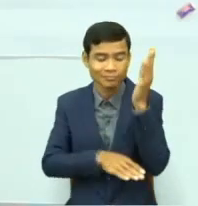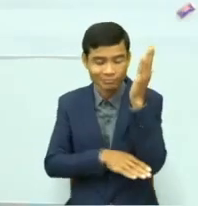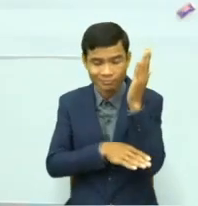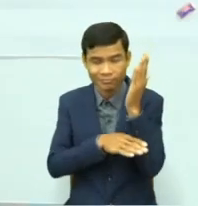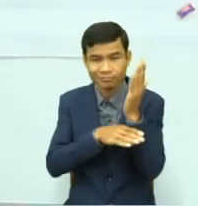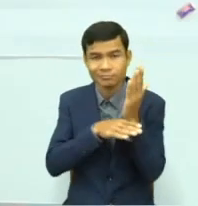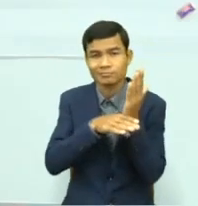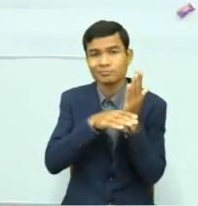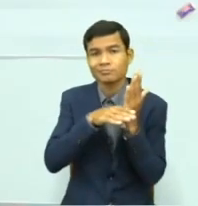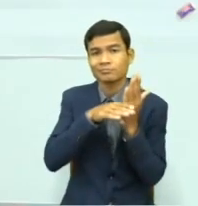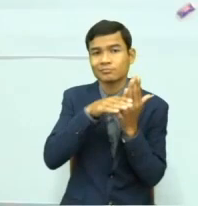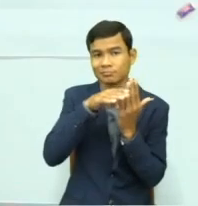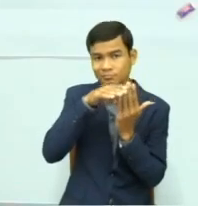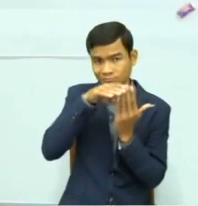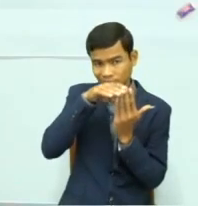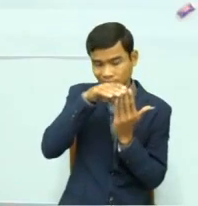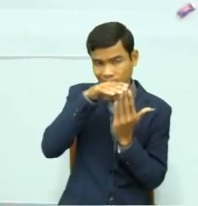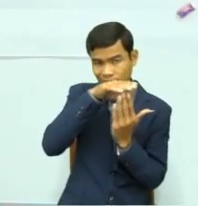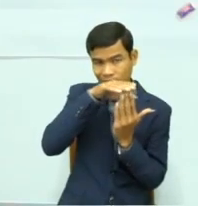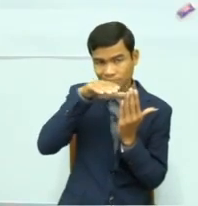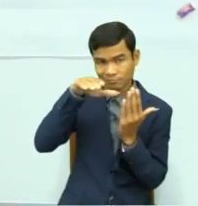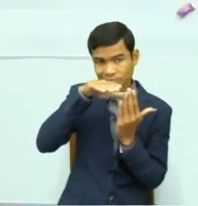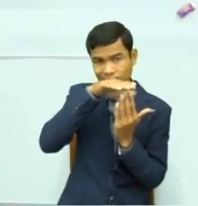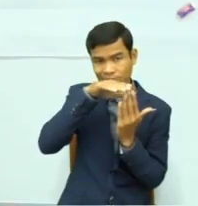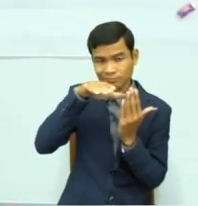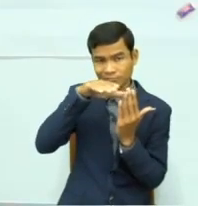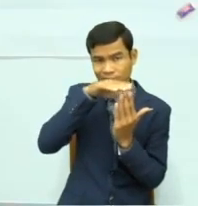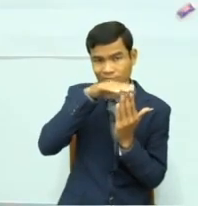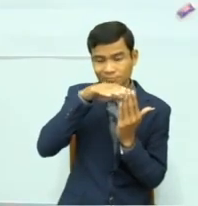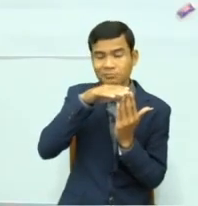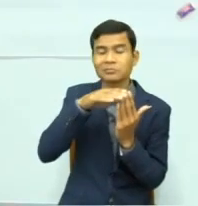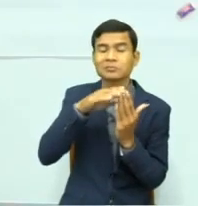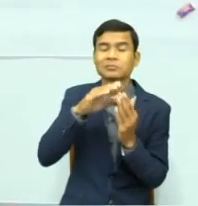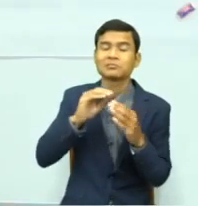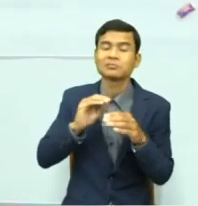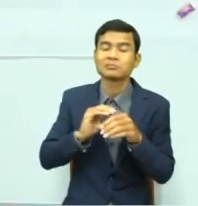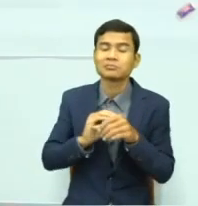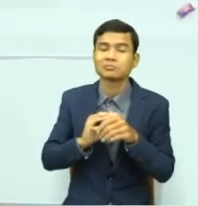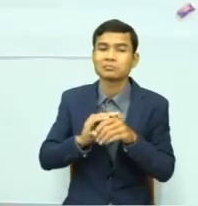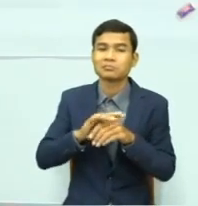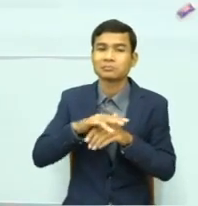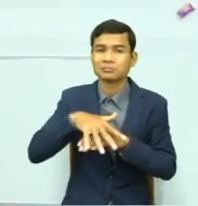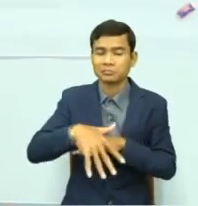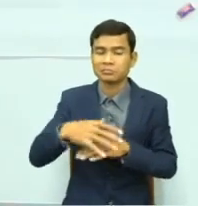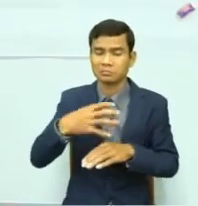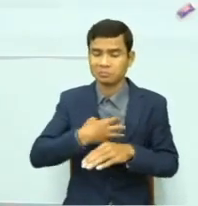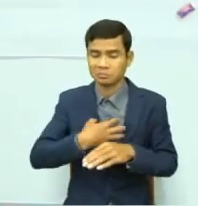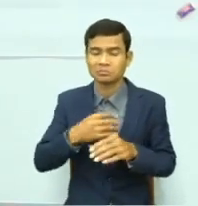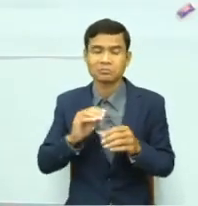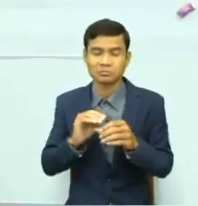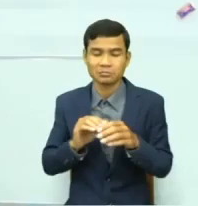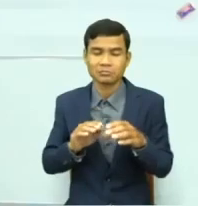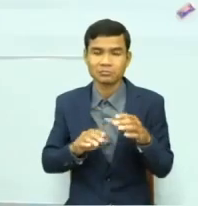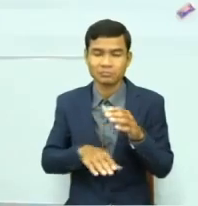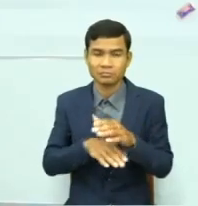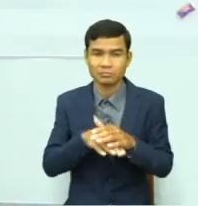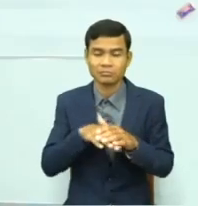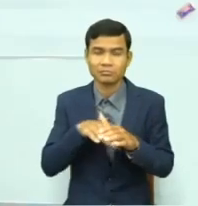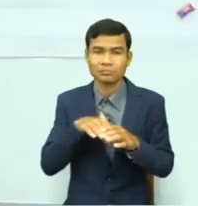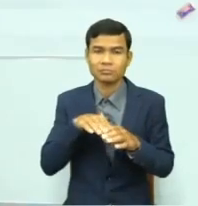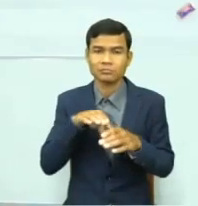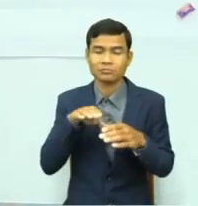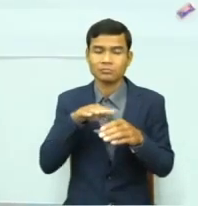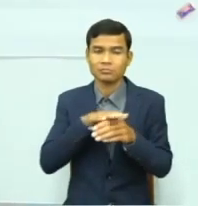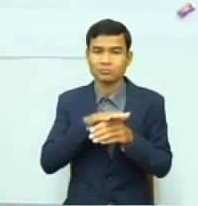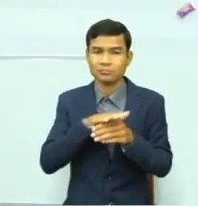miền này thà bình chà bình cứ rồi có chóng chàng hì chà miền này thà bình priệp đo mua tạm đo bật ta toàn hìa